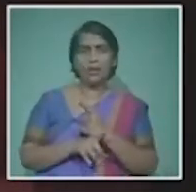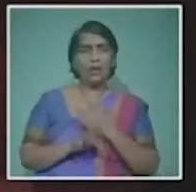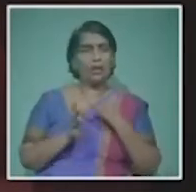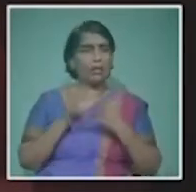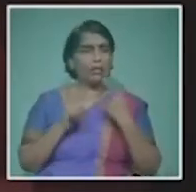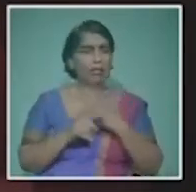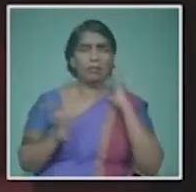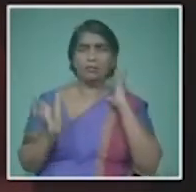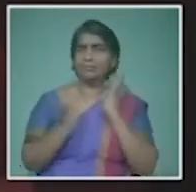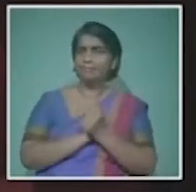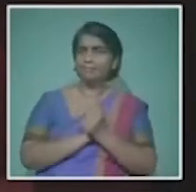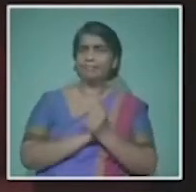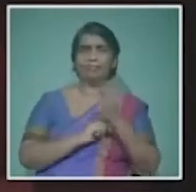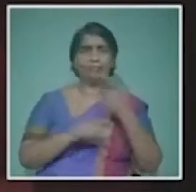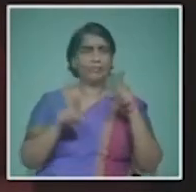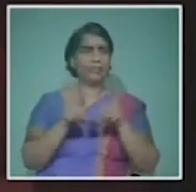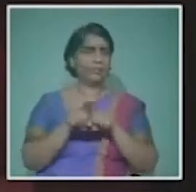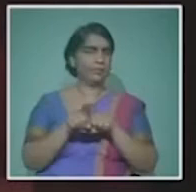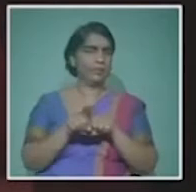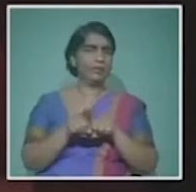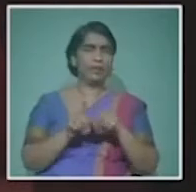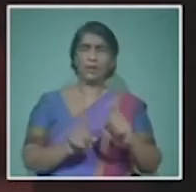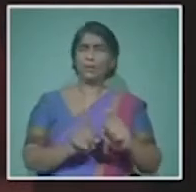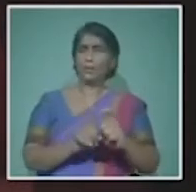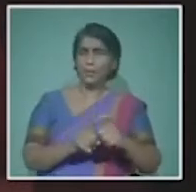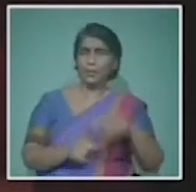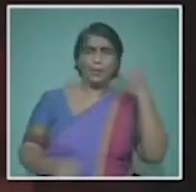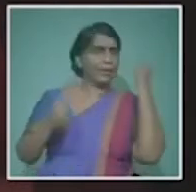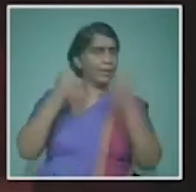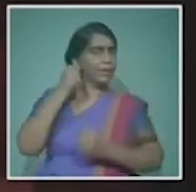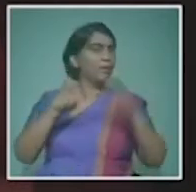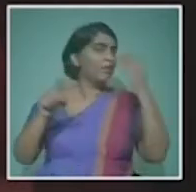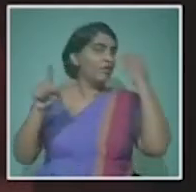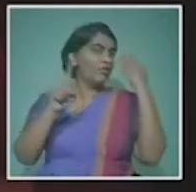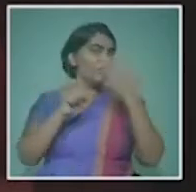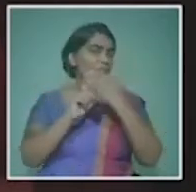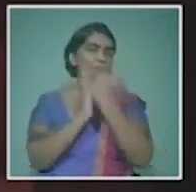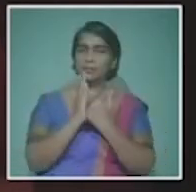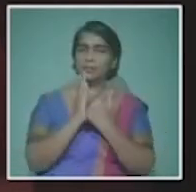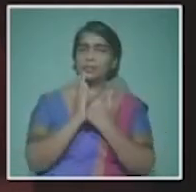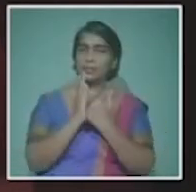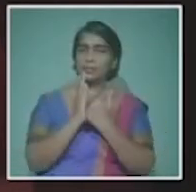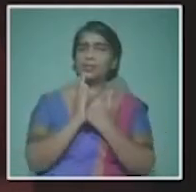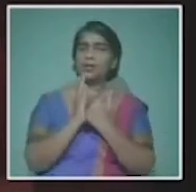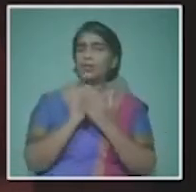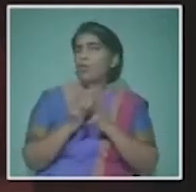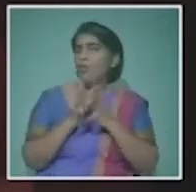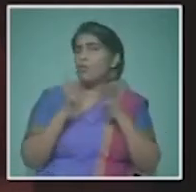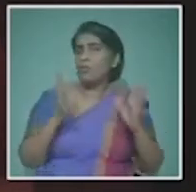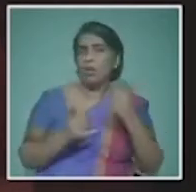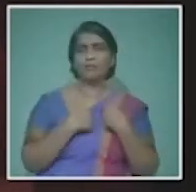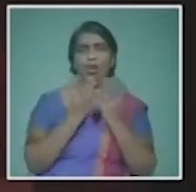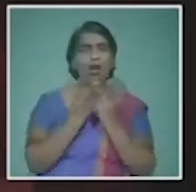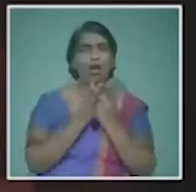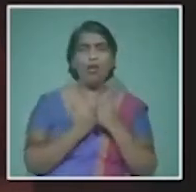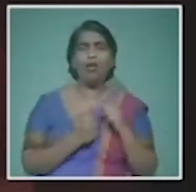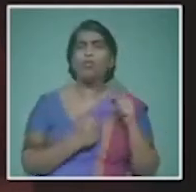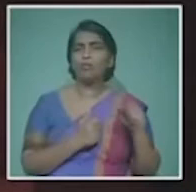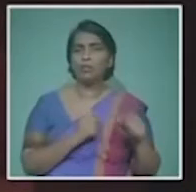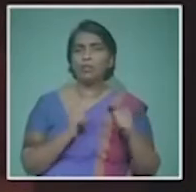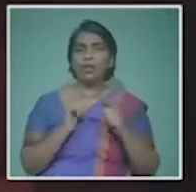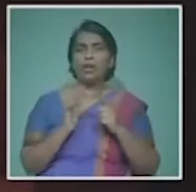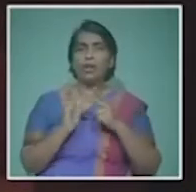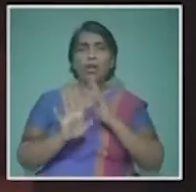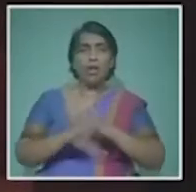ලිංගික බලහත්කාරකම් ක්‍රූරත්වයට භාජනය වීම වැනි චෝදනාවන් සම්බන්ධයෙන් කොපමණ පැමිණිලි සංඛ්‍යාව ජාතික